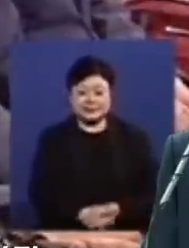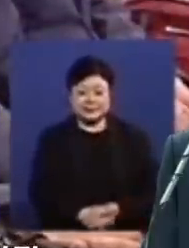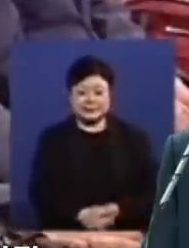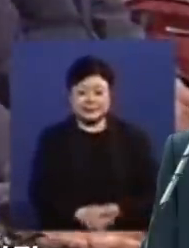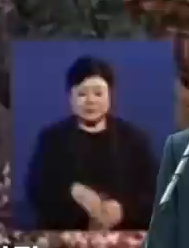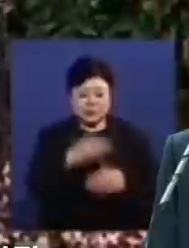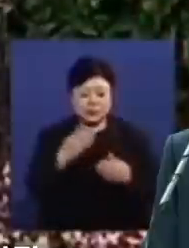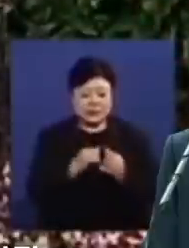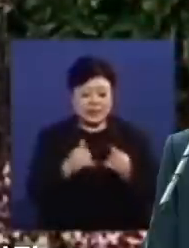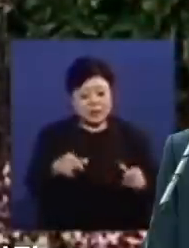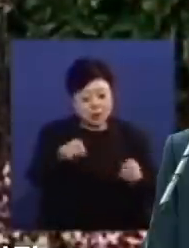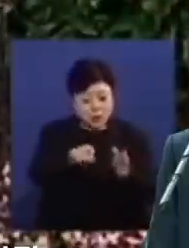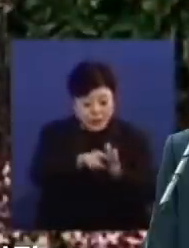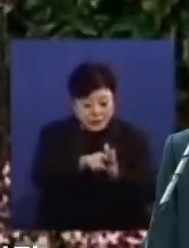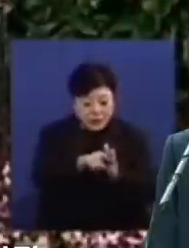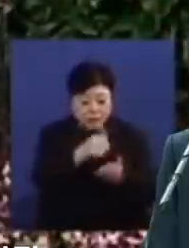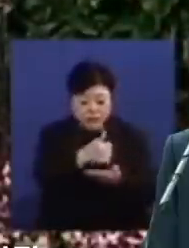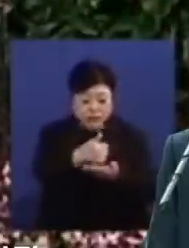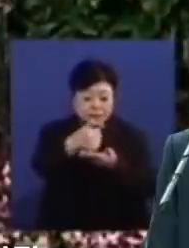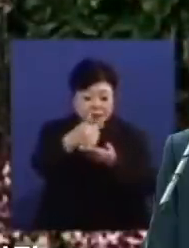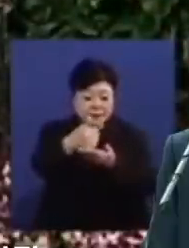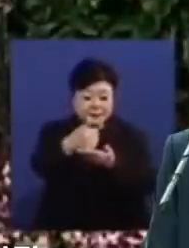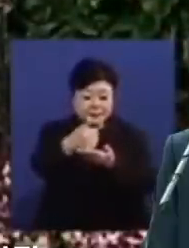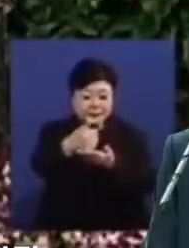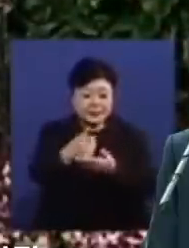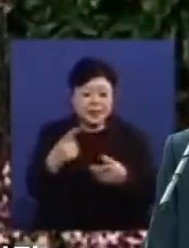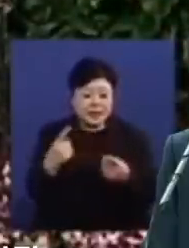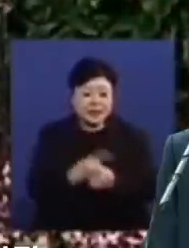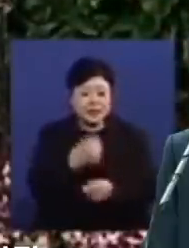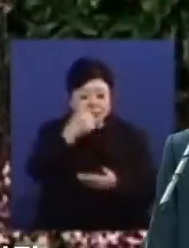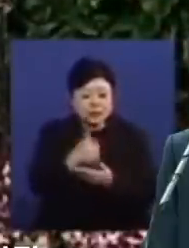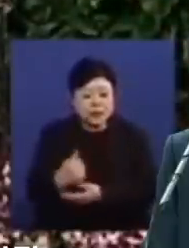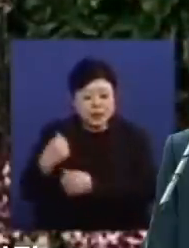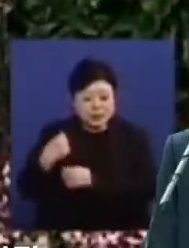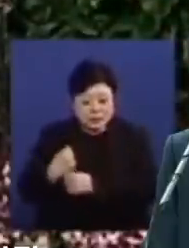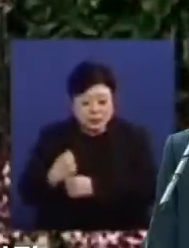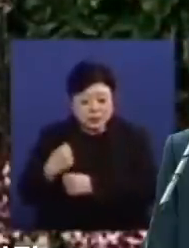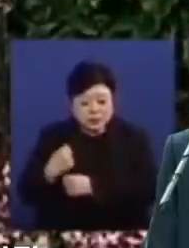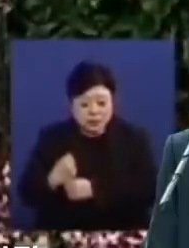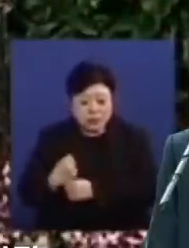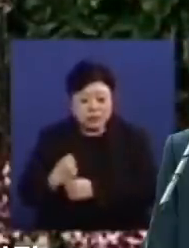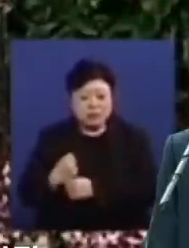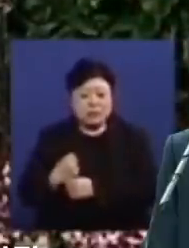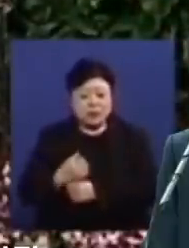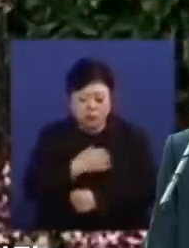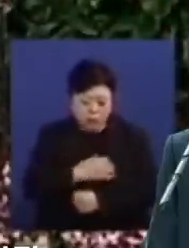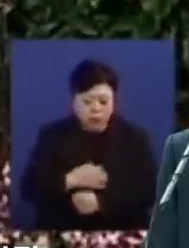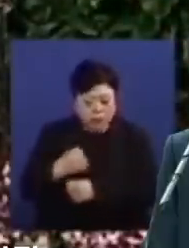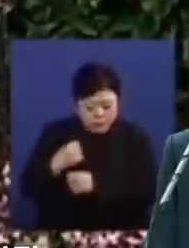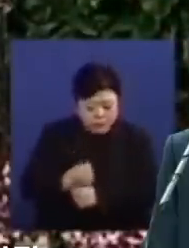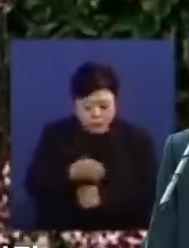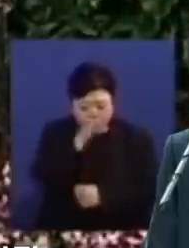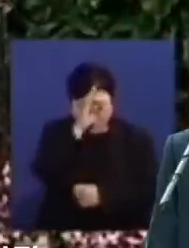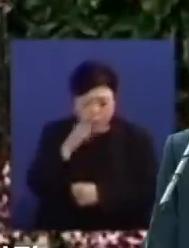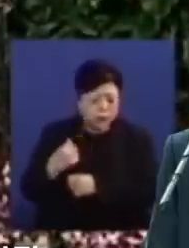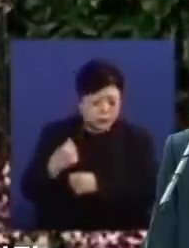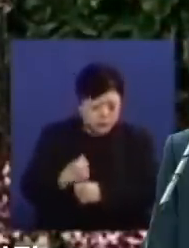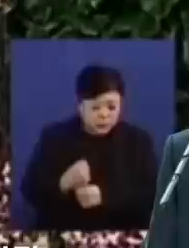모든 인류를 위해서 주님은 대신 죄를 짊어지고 더러움을 짊어지고 병을